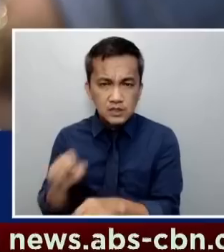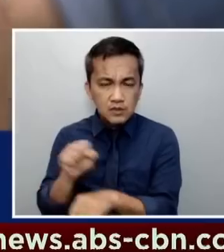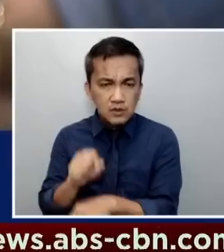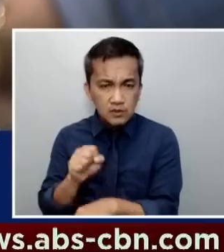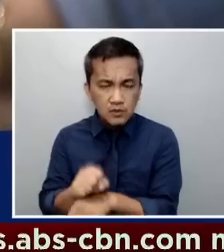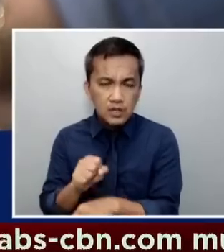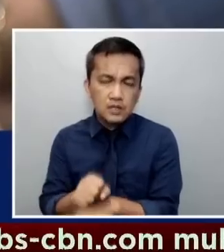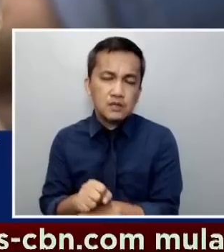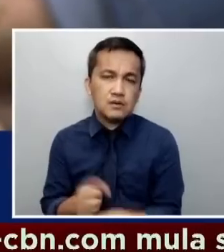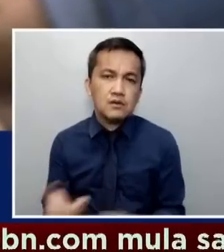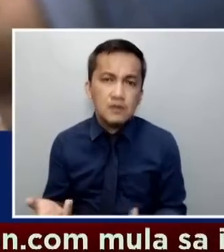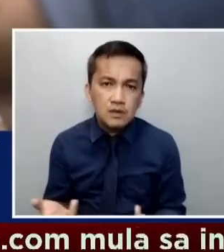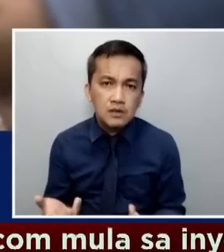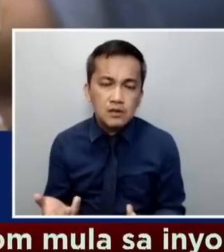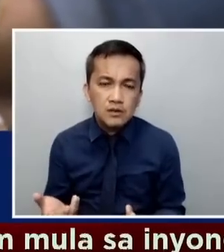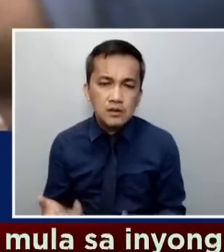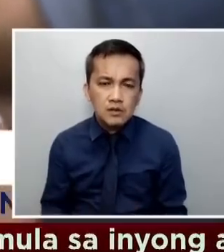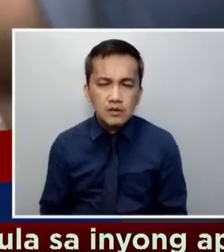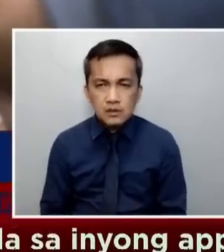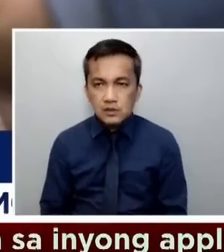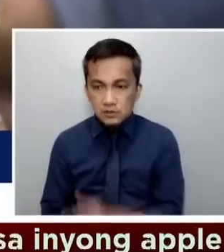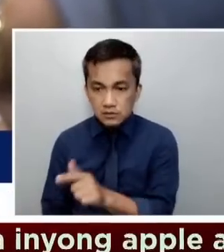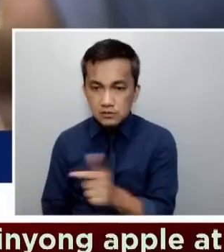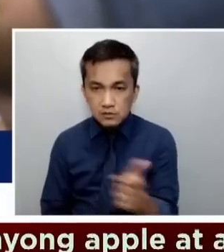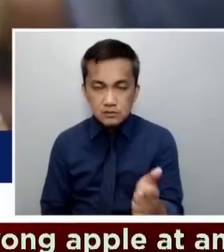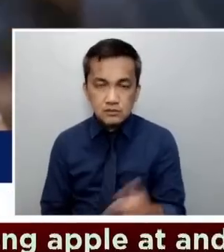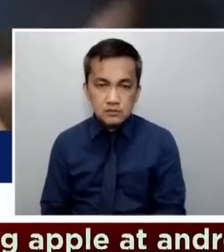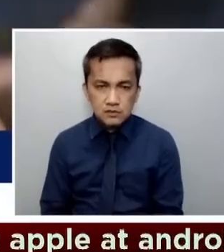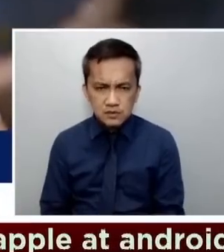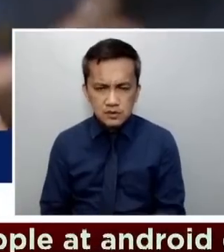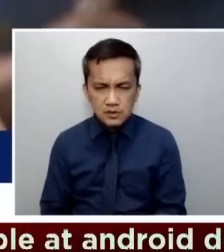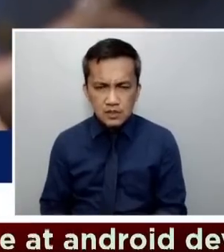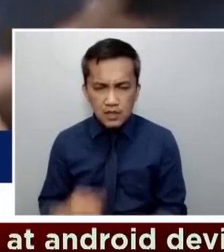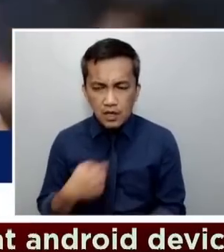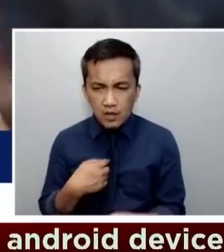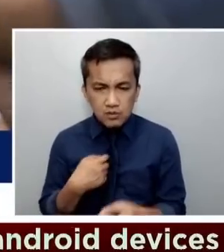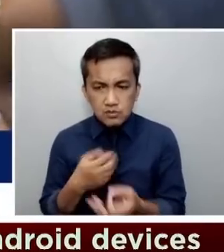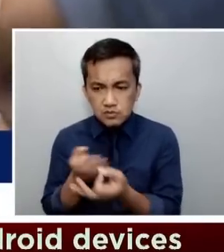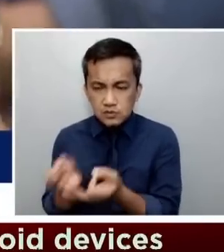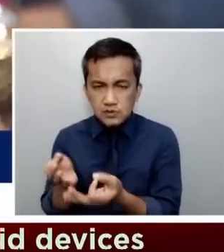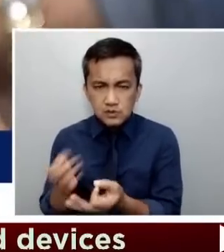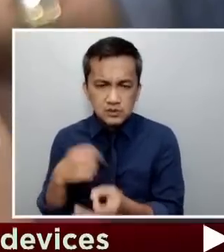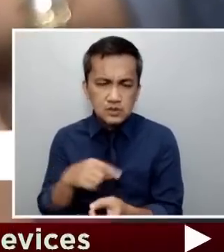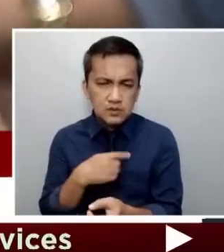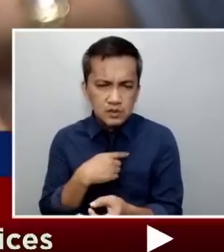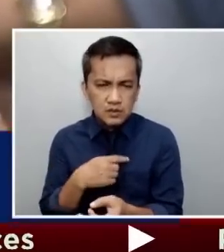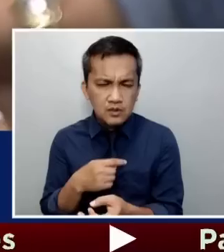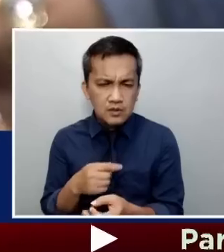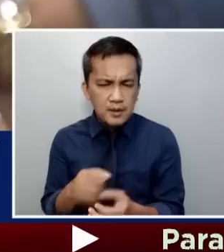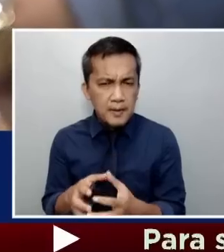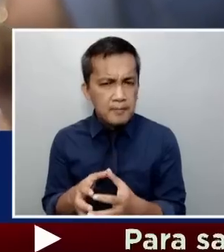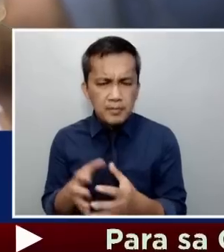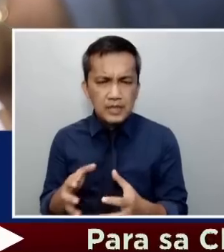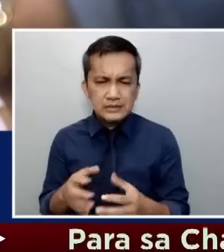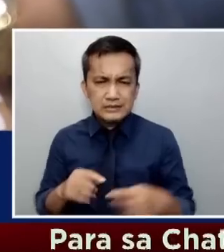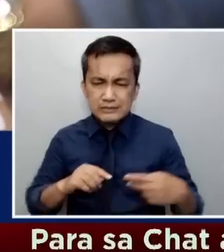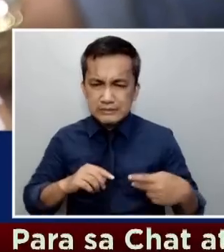namin. Kuya ko po yung breadwinner sa amin. And sobrang sakit po